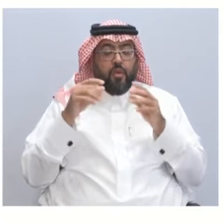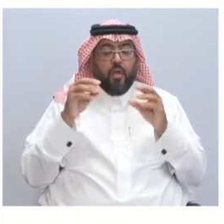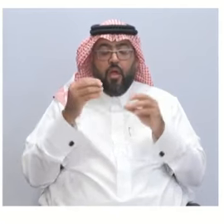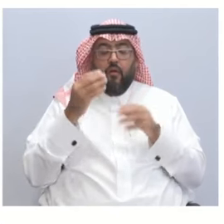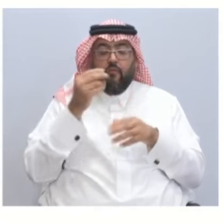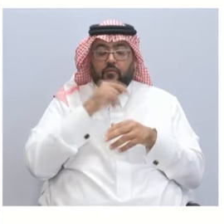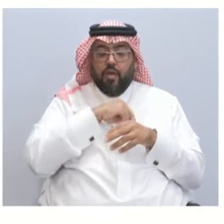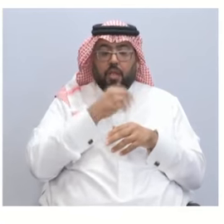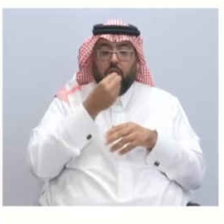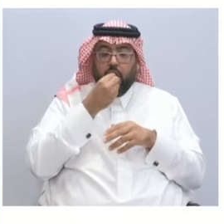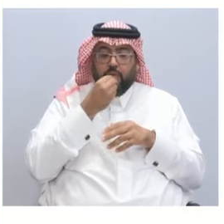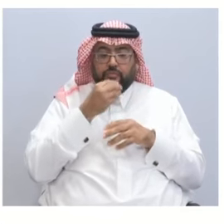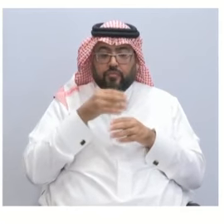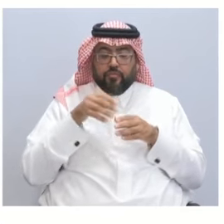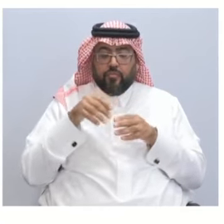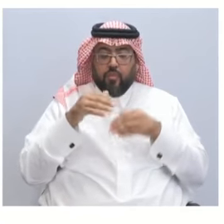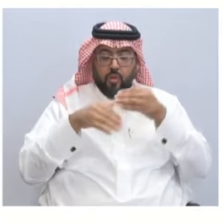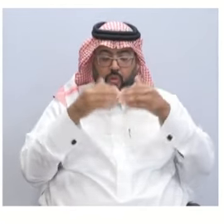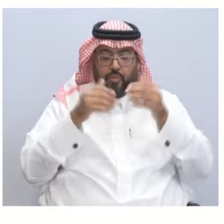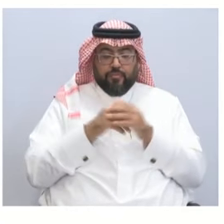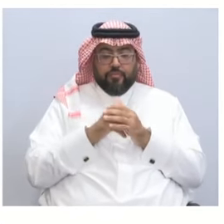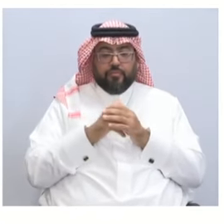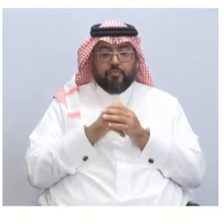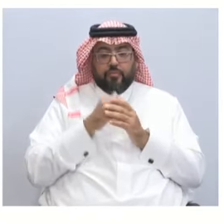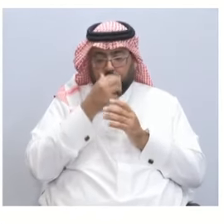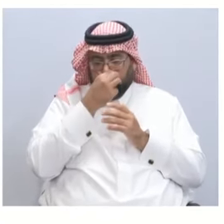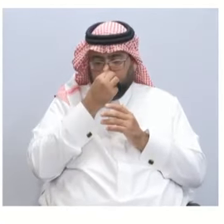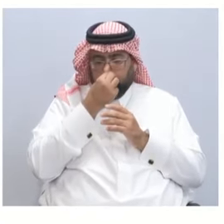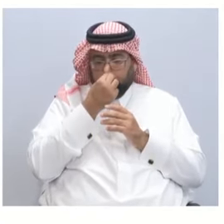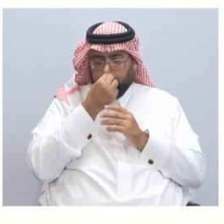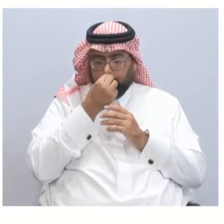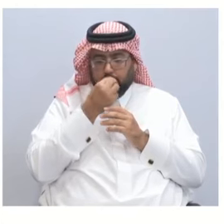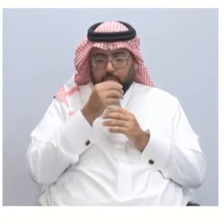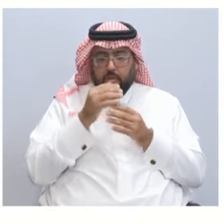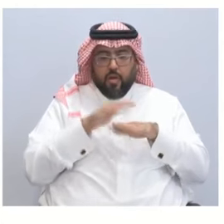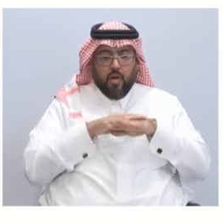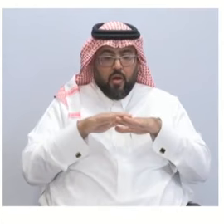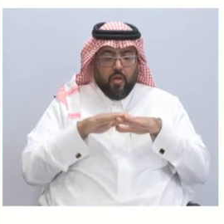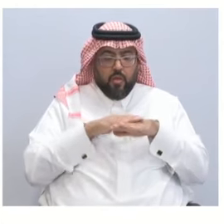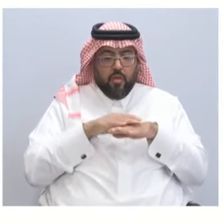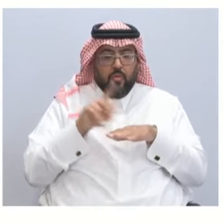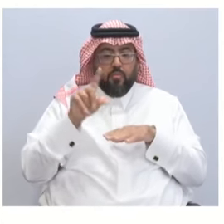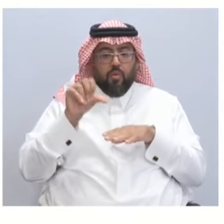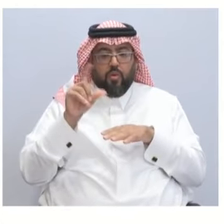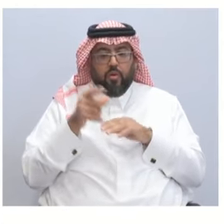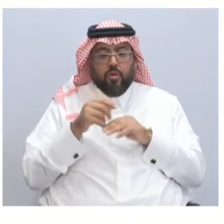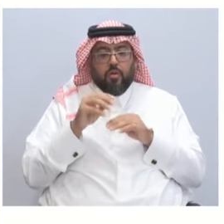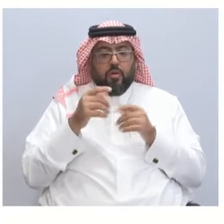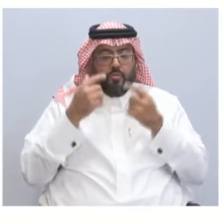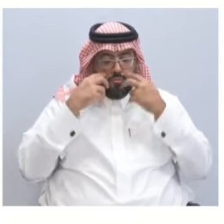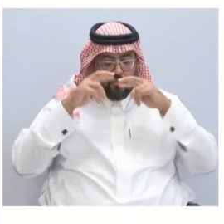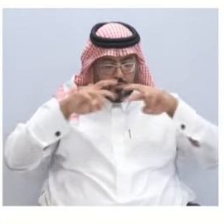الغذائي واتخذوا خطوات من هذه الخطوات استصلاح الاراضي البور اجراء